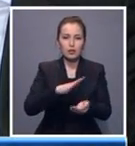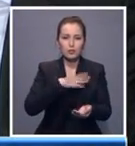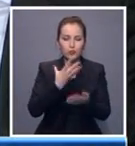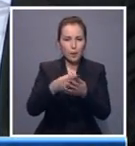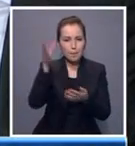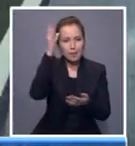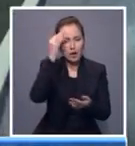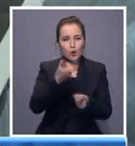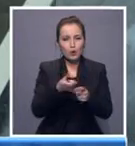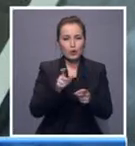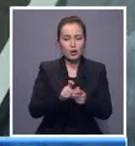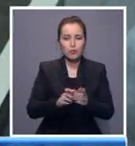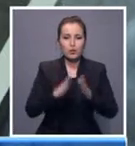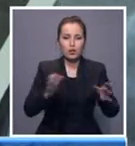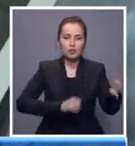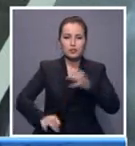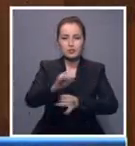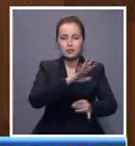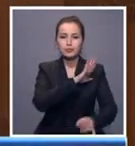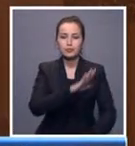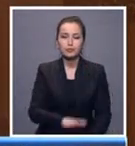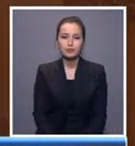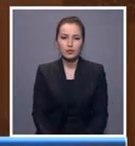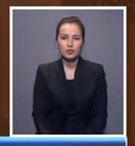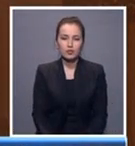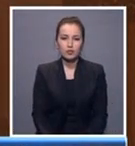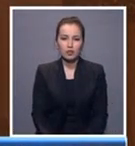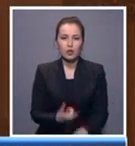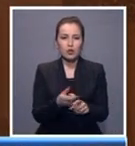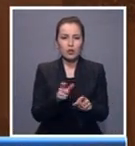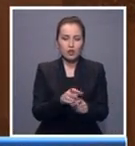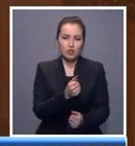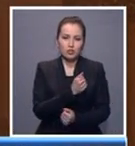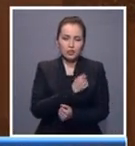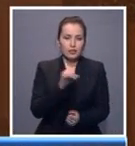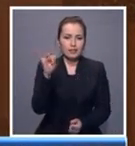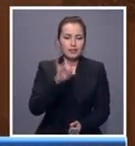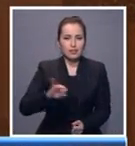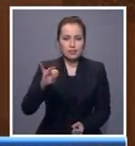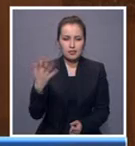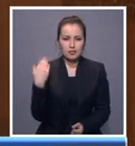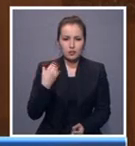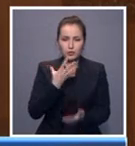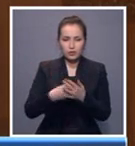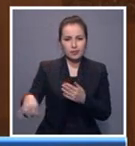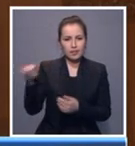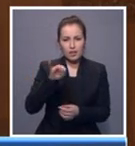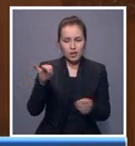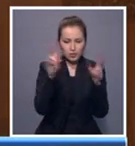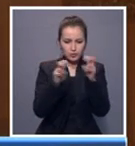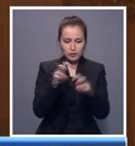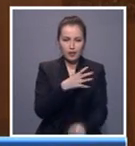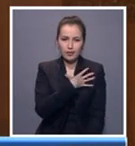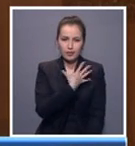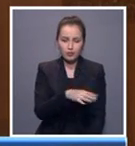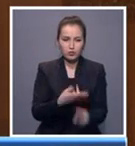мағынасы кеңінен талқыланды. Өкінішке орай, тарихшылар кеңес заманы кезінде сол тарихты зерттемеді.